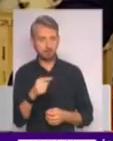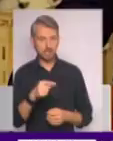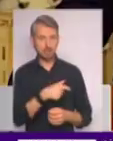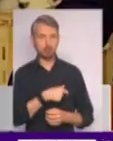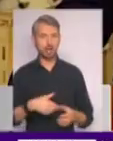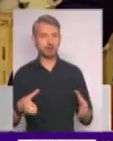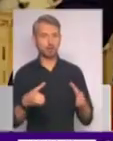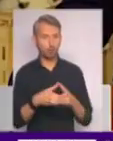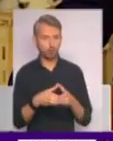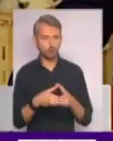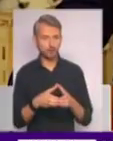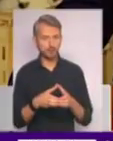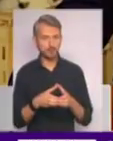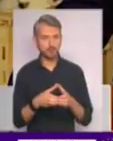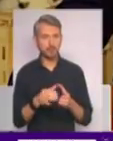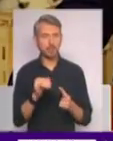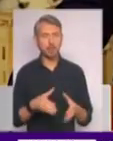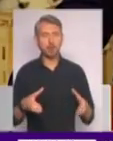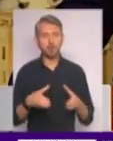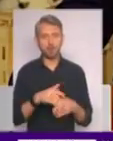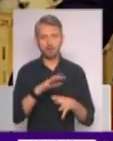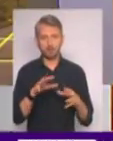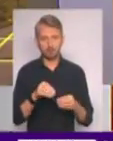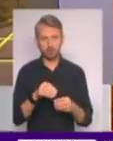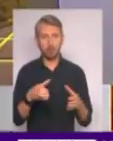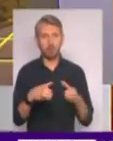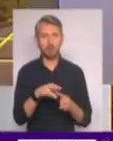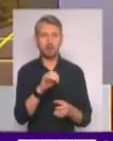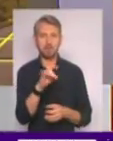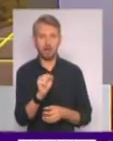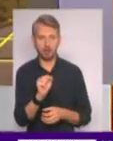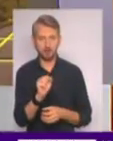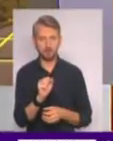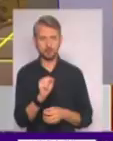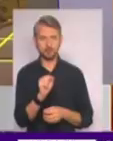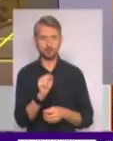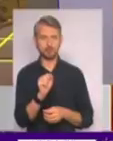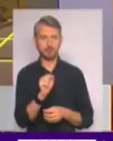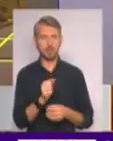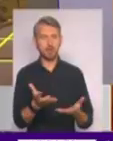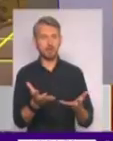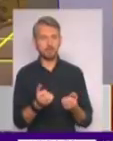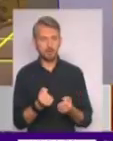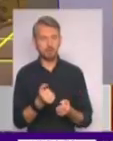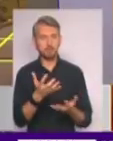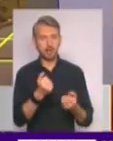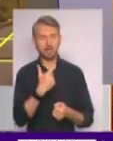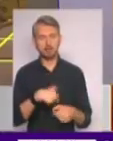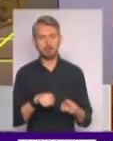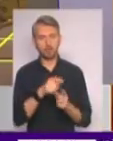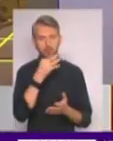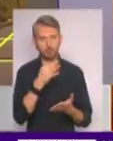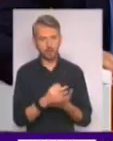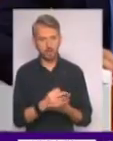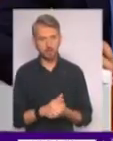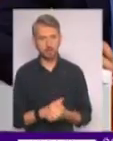корпус і команда в цілому мера, про яку я зараз говорив вже не один раз, бере на себе таку